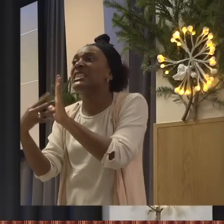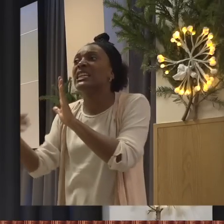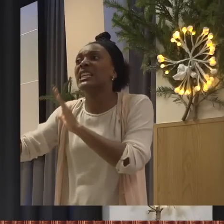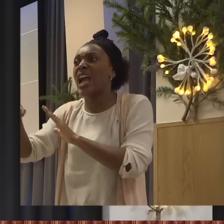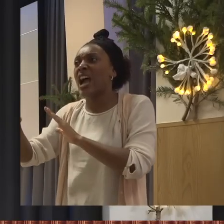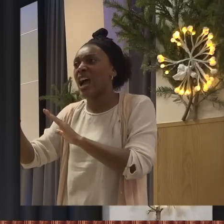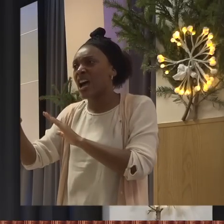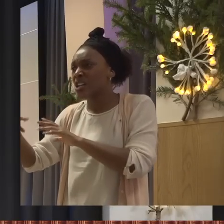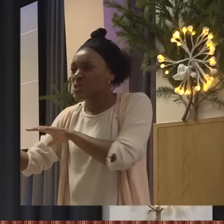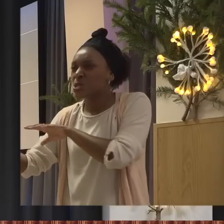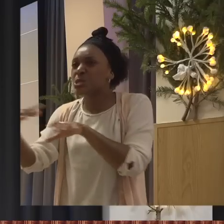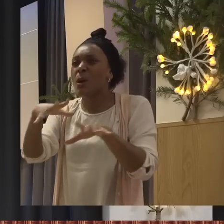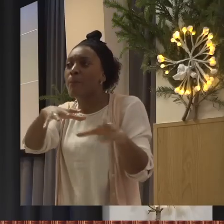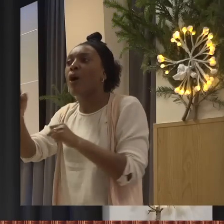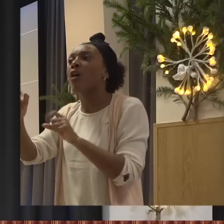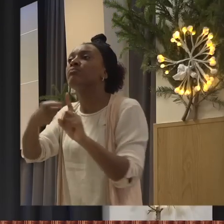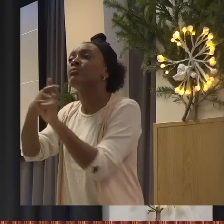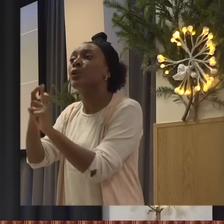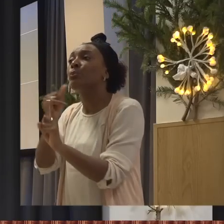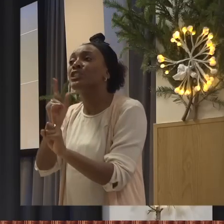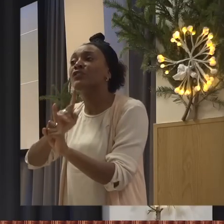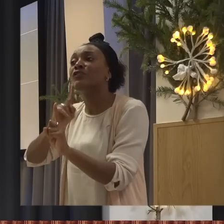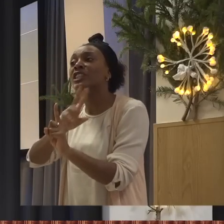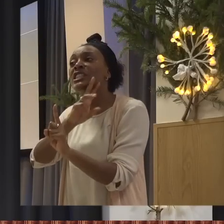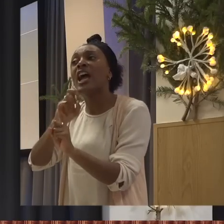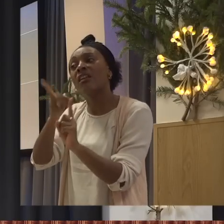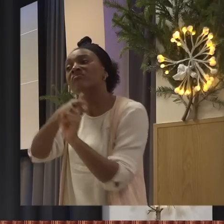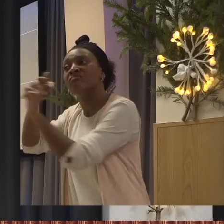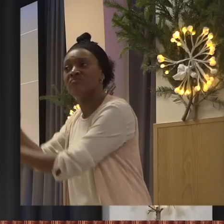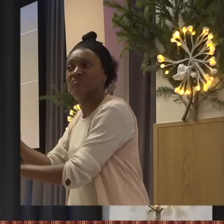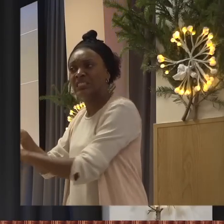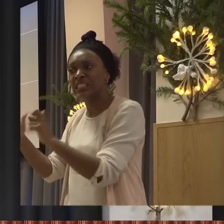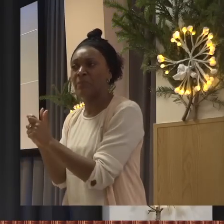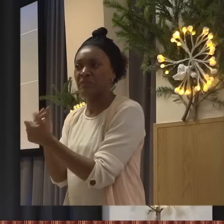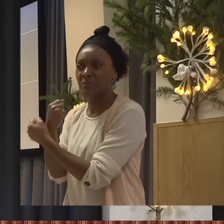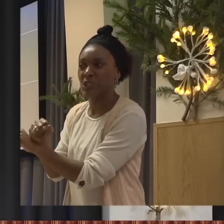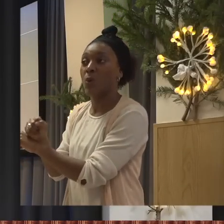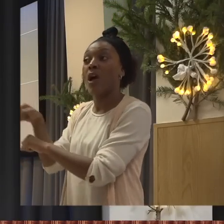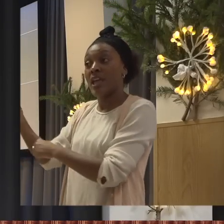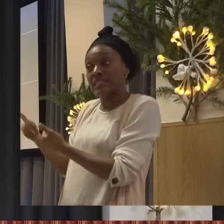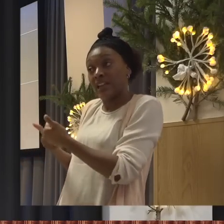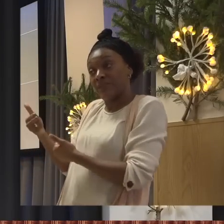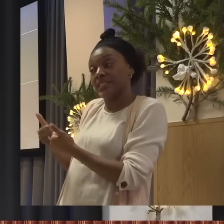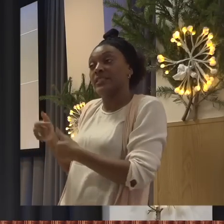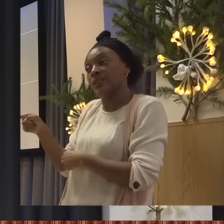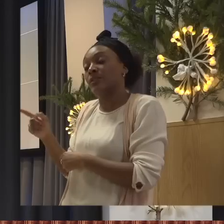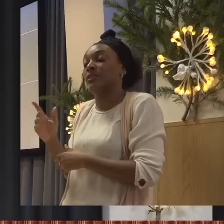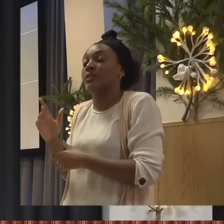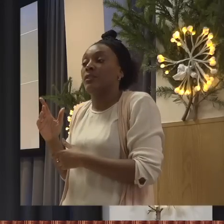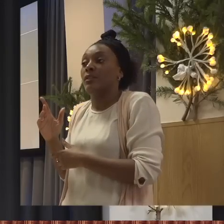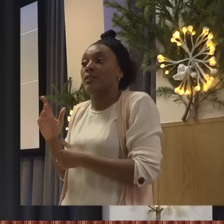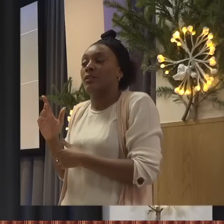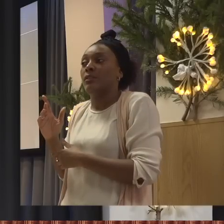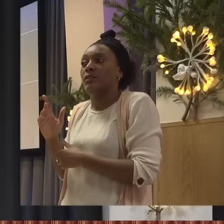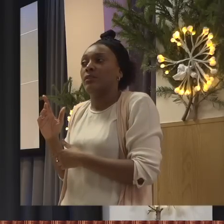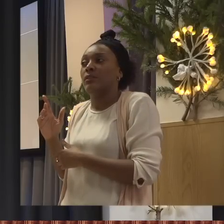emmené captive une fille du pays d'Israël qui était au service de la femme de Naaman. Et